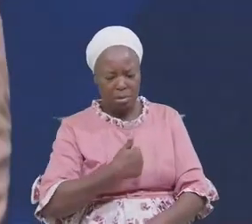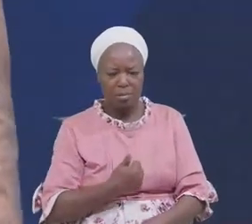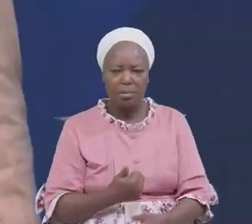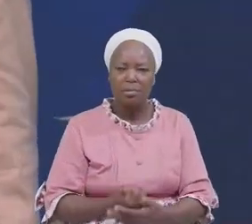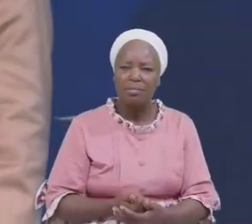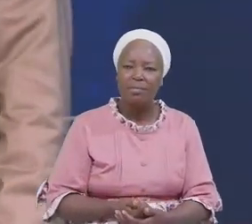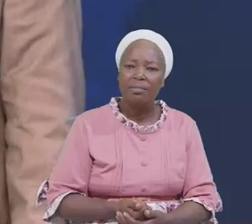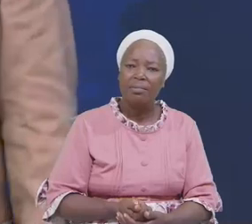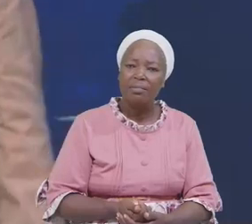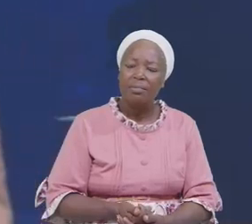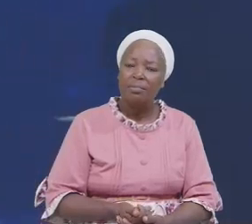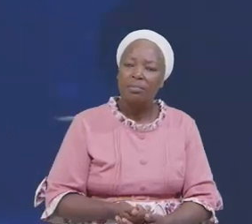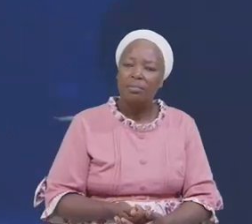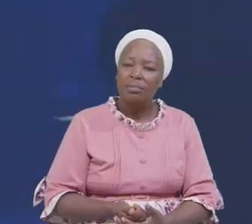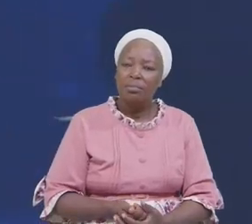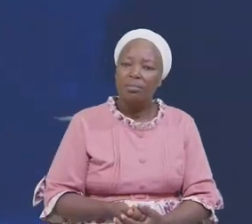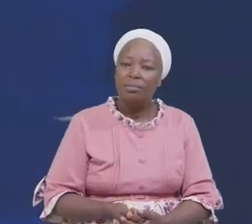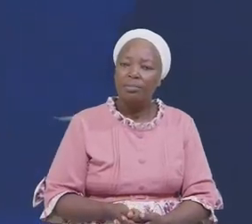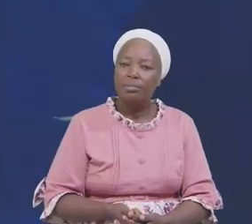seul.